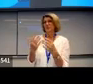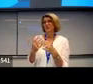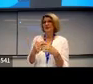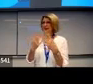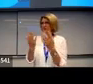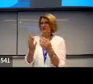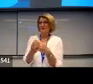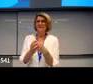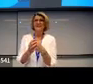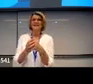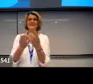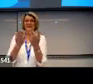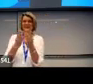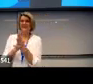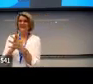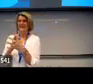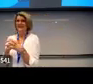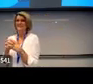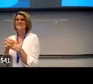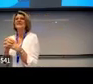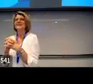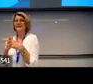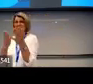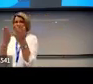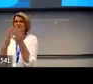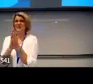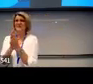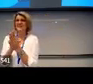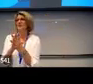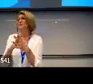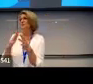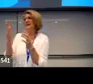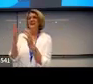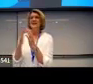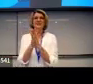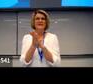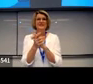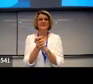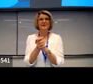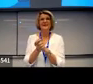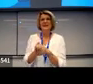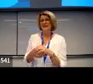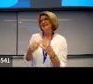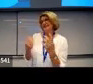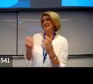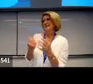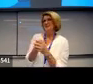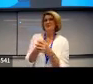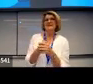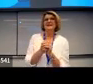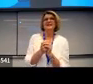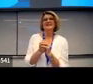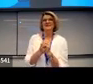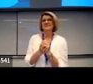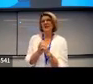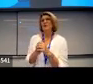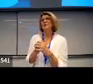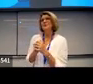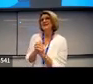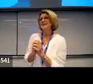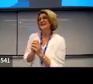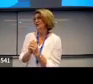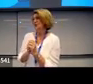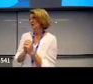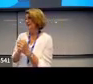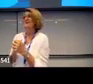de contribuer, et là, je vais faire le lien avec la conférence là, de Moulna et puis Christopher, c'est exactement ça la question.